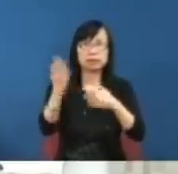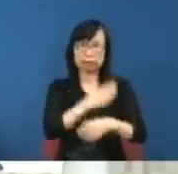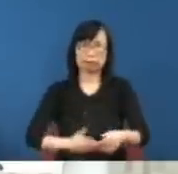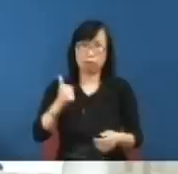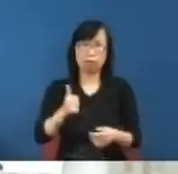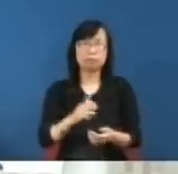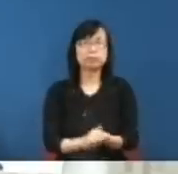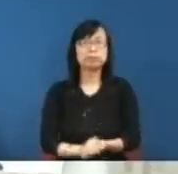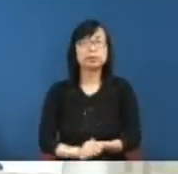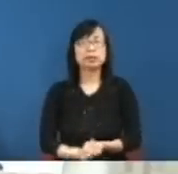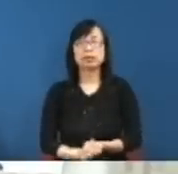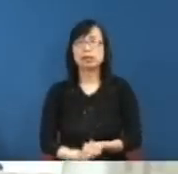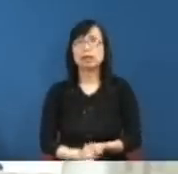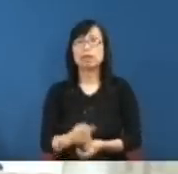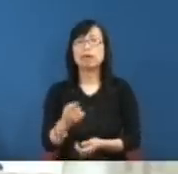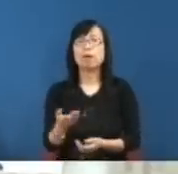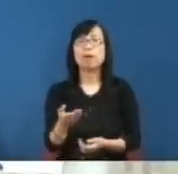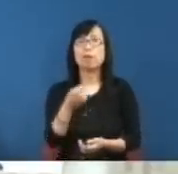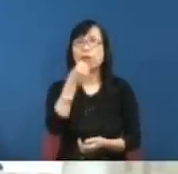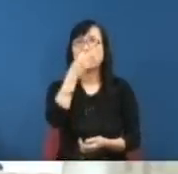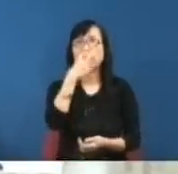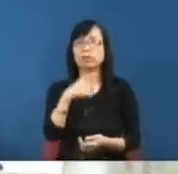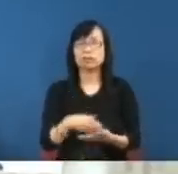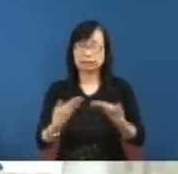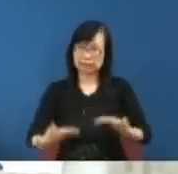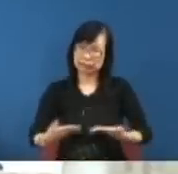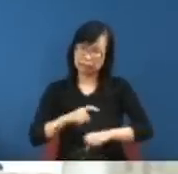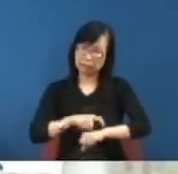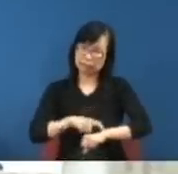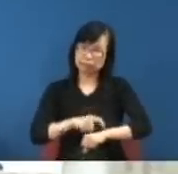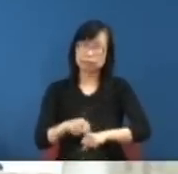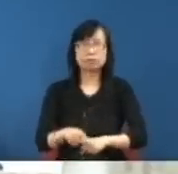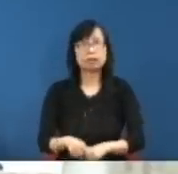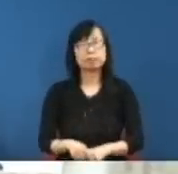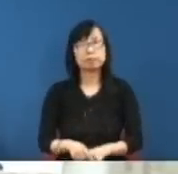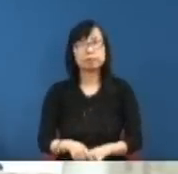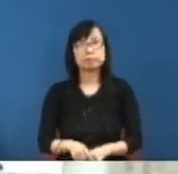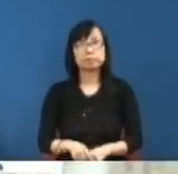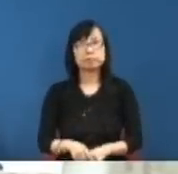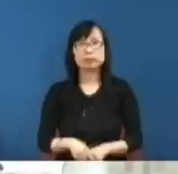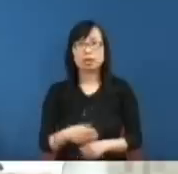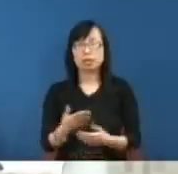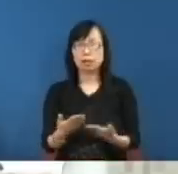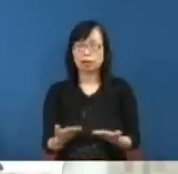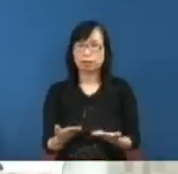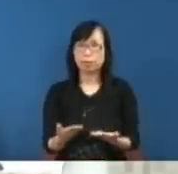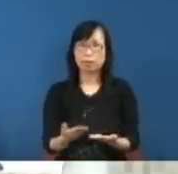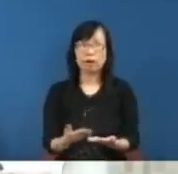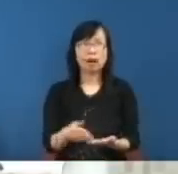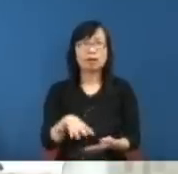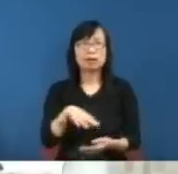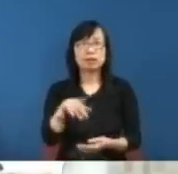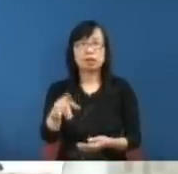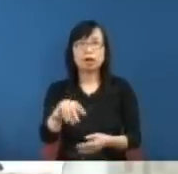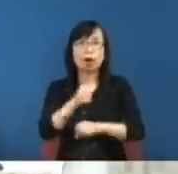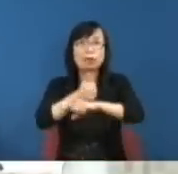的一個香港此時此地的寫照。還要這樣，就是假假地